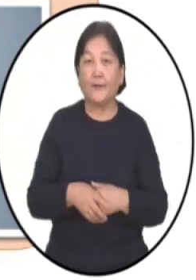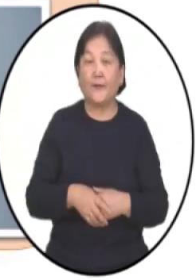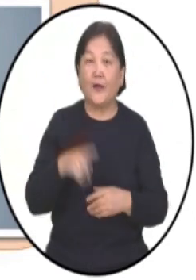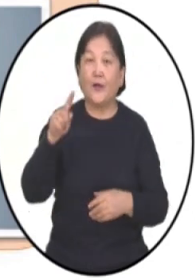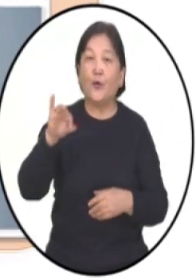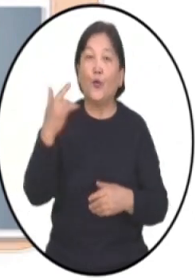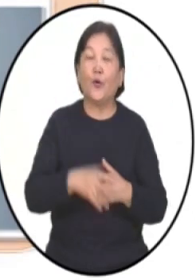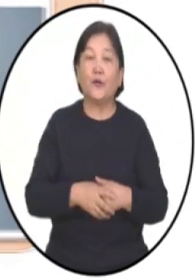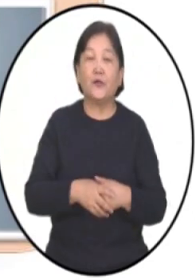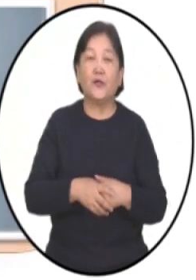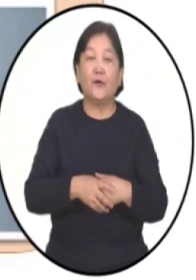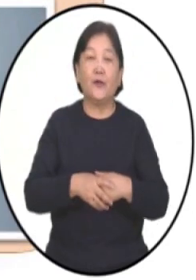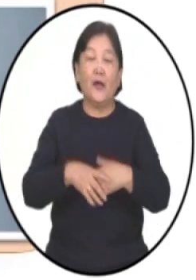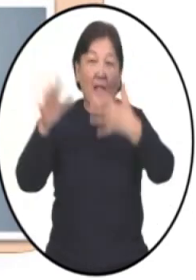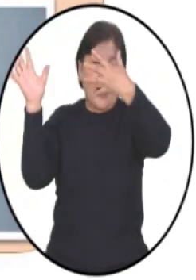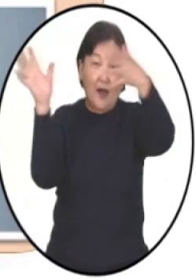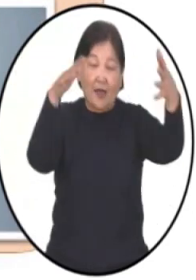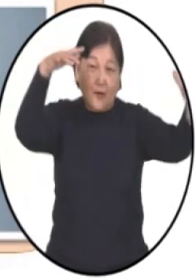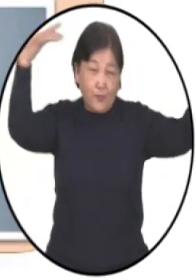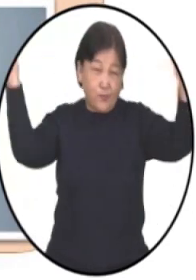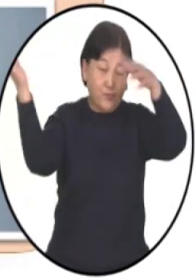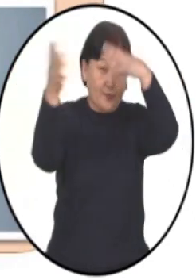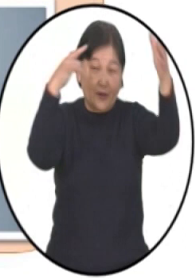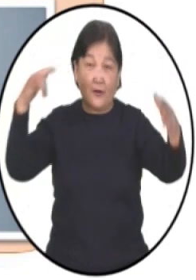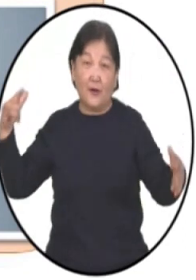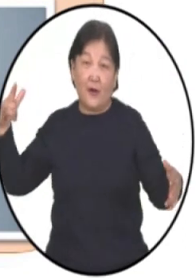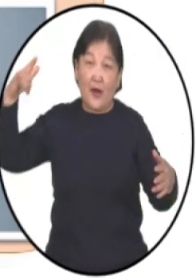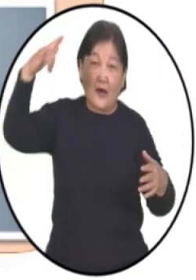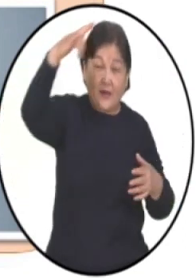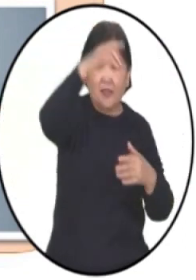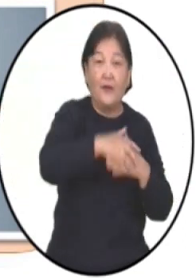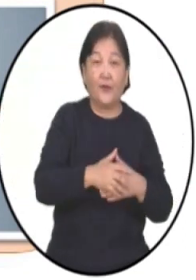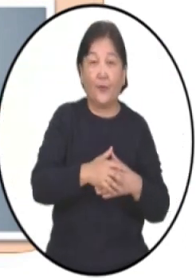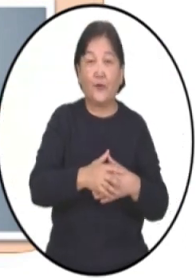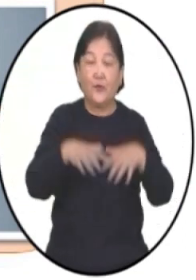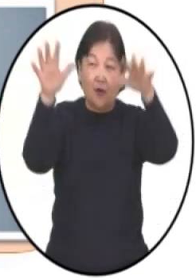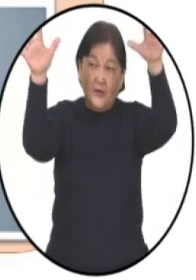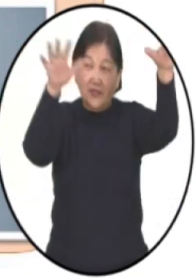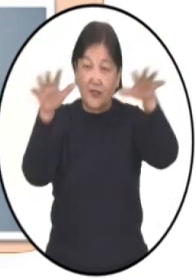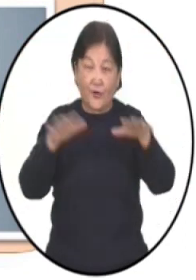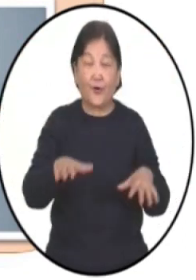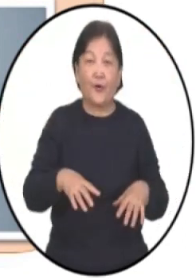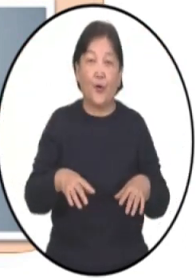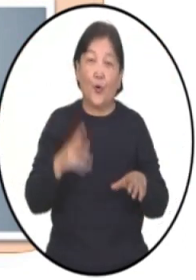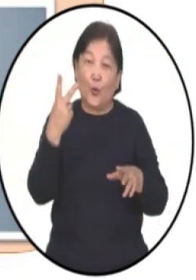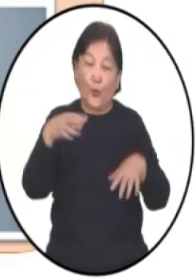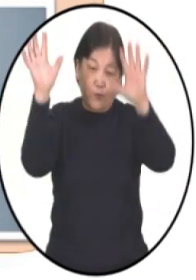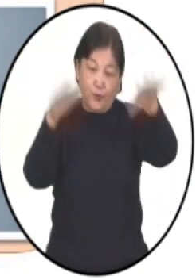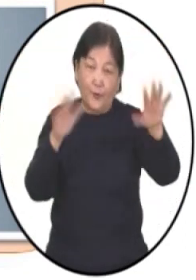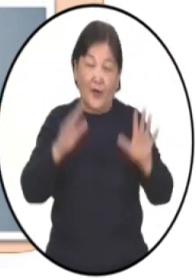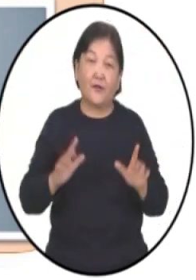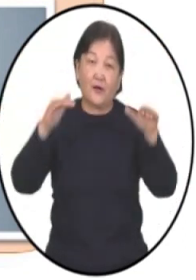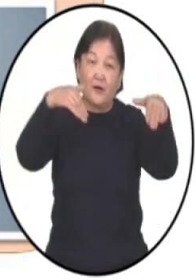юу юм бэ гэхээр агарын хуйлараа урсгал зэрэг нь агарын тээврт. Их хэмжээний цас орох, үер буух зэрэг нь авто тээврийн үйл ажиллагаанд нөлөөлдөг